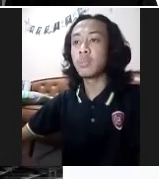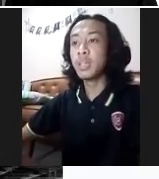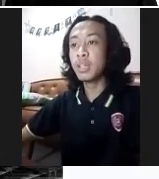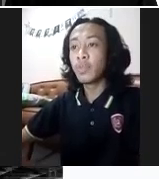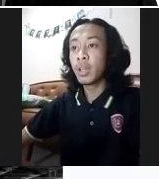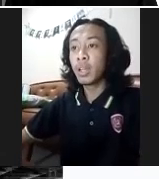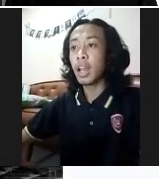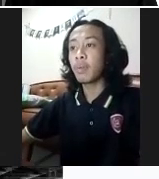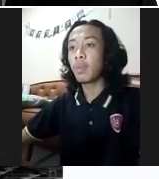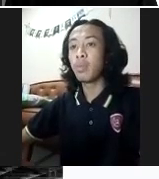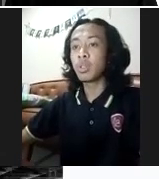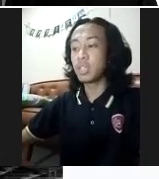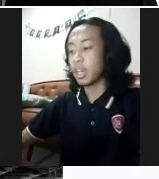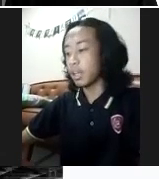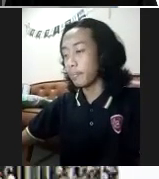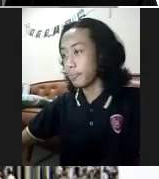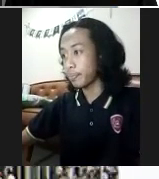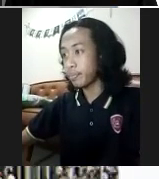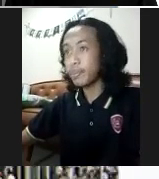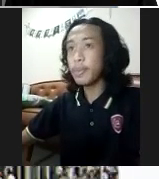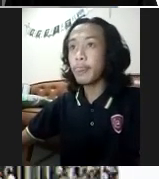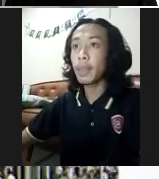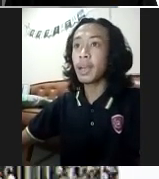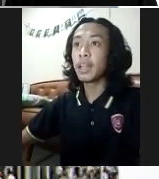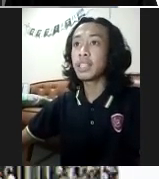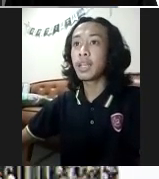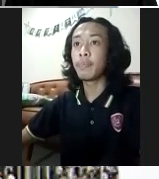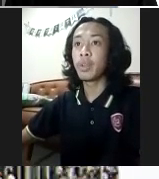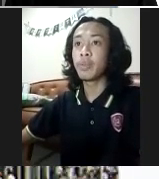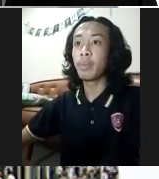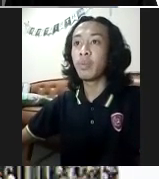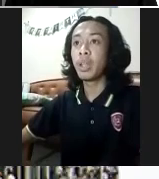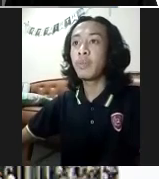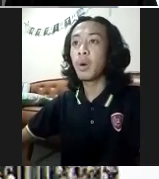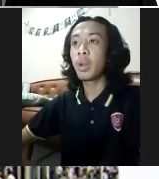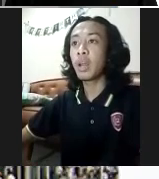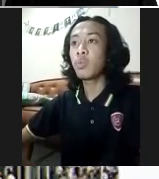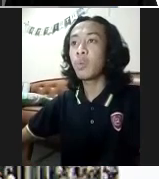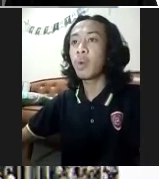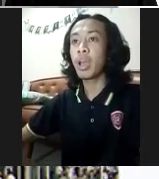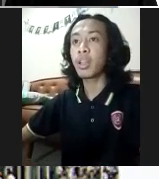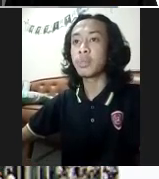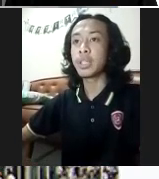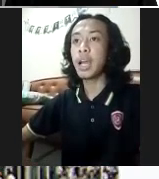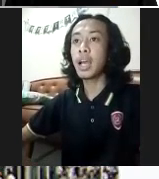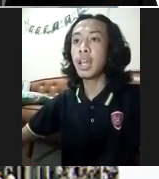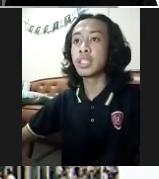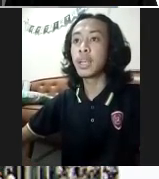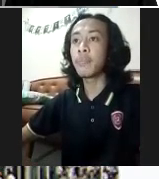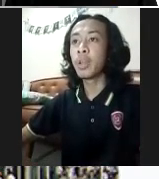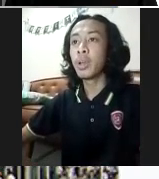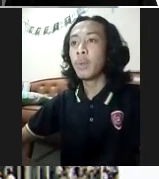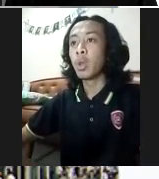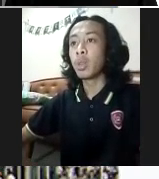dualisme di dalam pavilion itu sendiri. Ada landscape. Pavilion ini dibangun dalam dua bagian terpisah, landscape